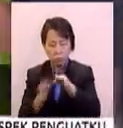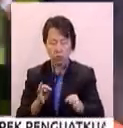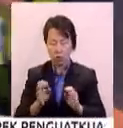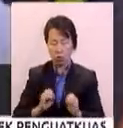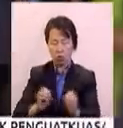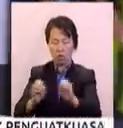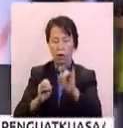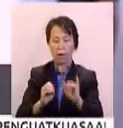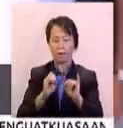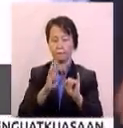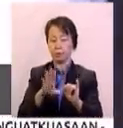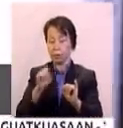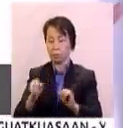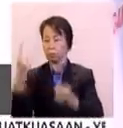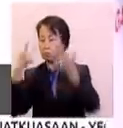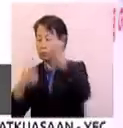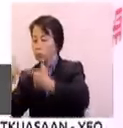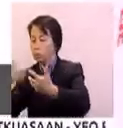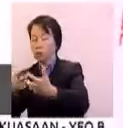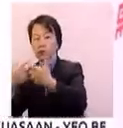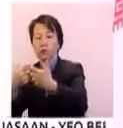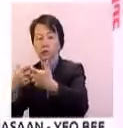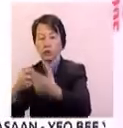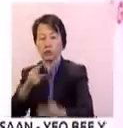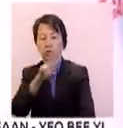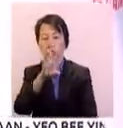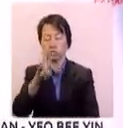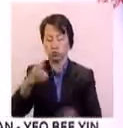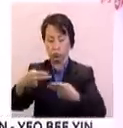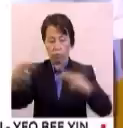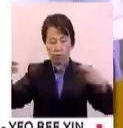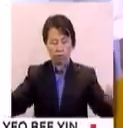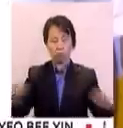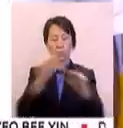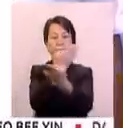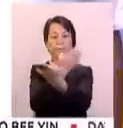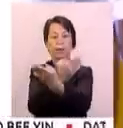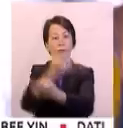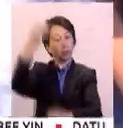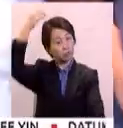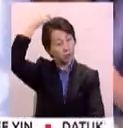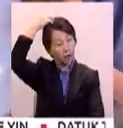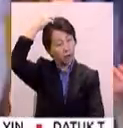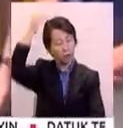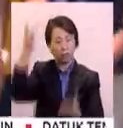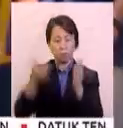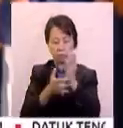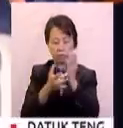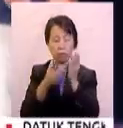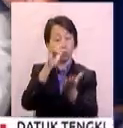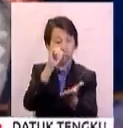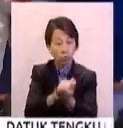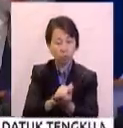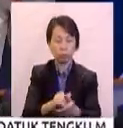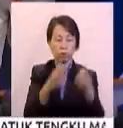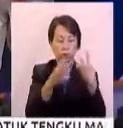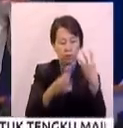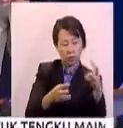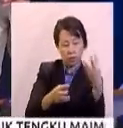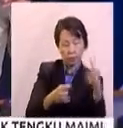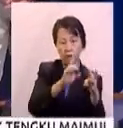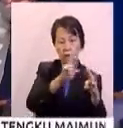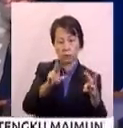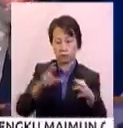operasi IBS dan melawat kilang seluas 27 hektar di Banting, Selangor. Melalui teknologi berkenaan juga, 16,000